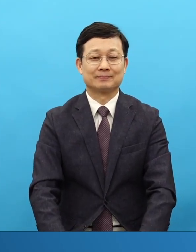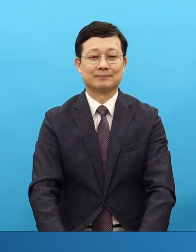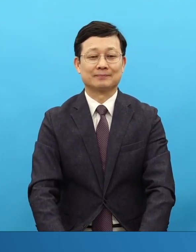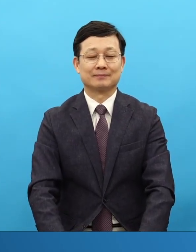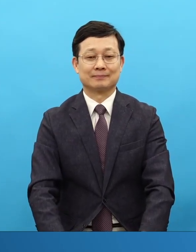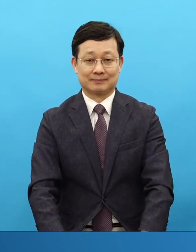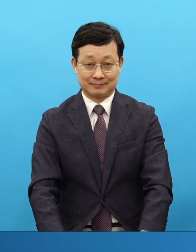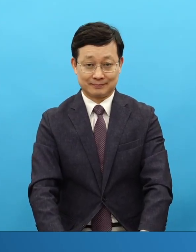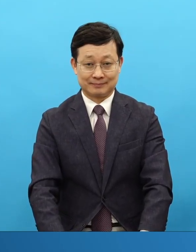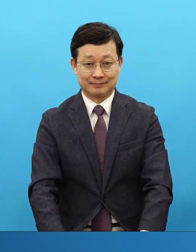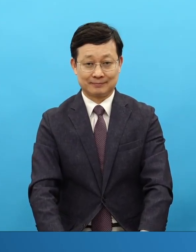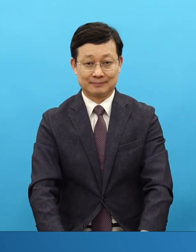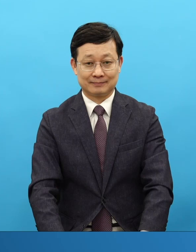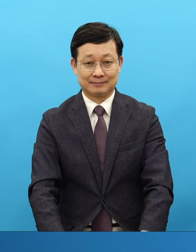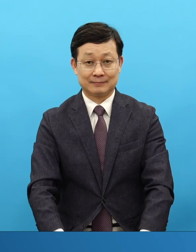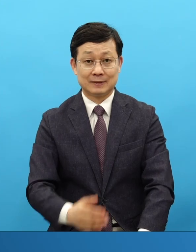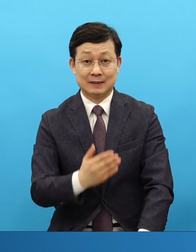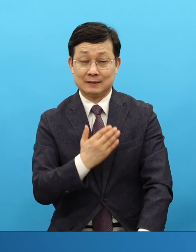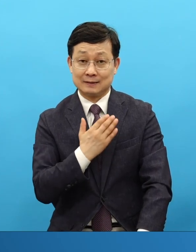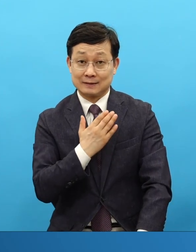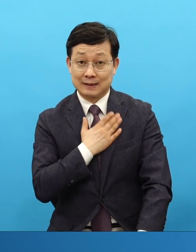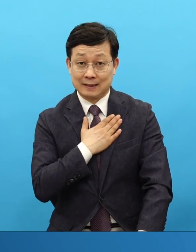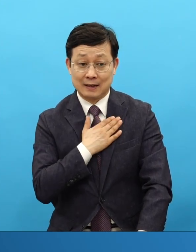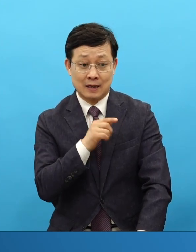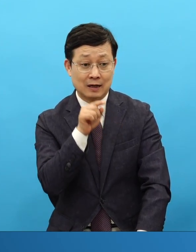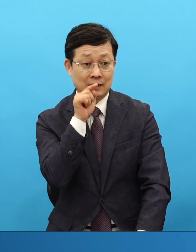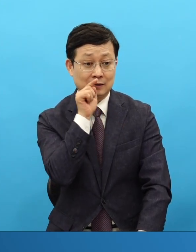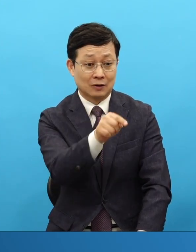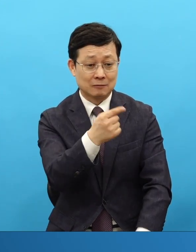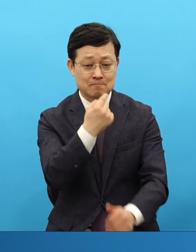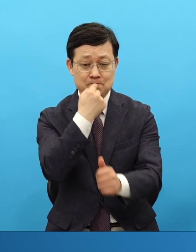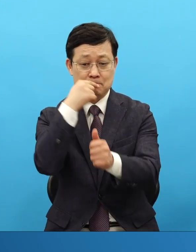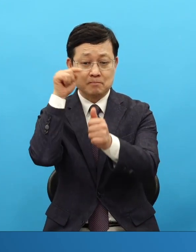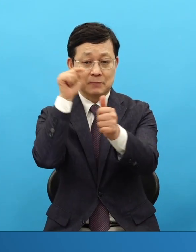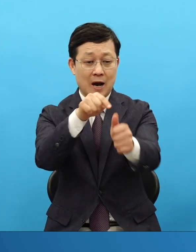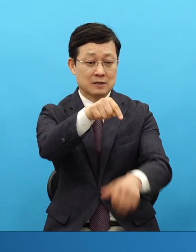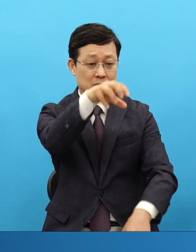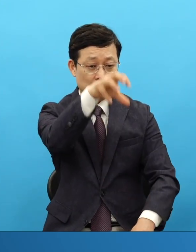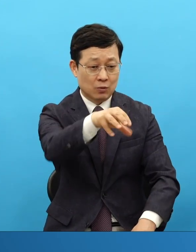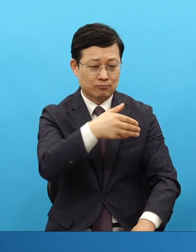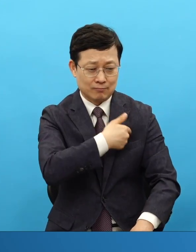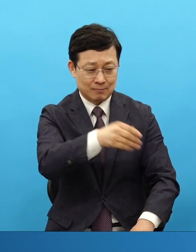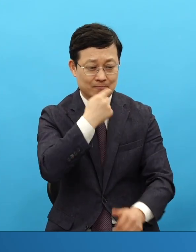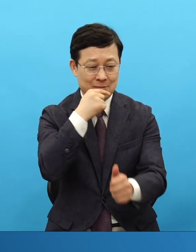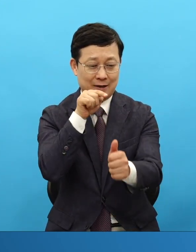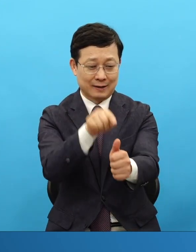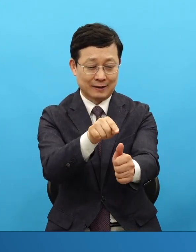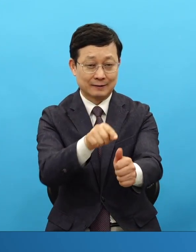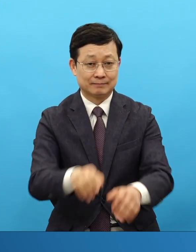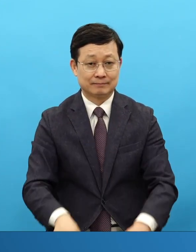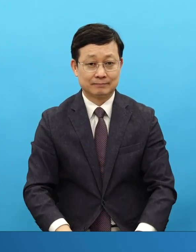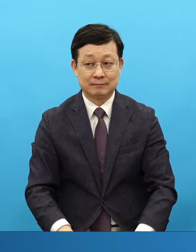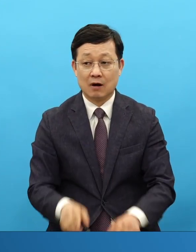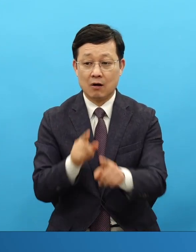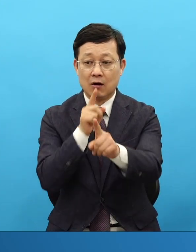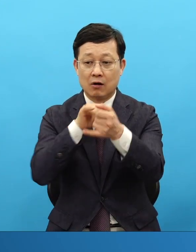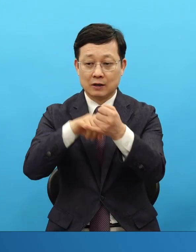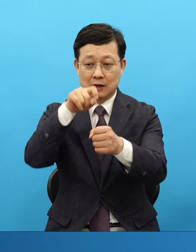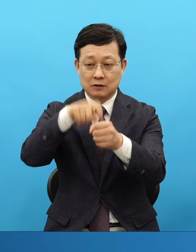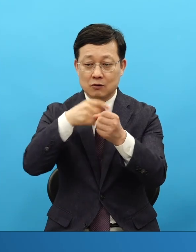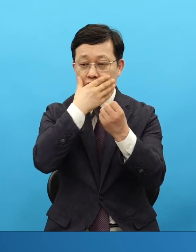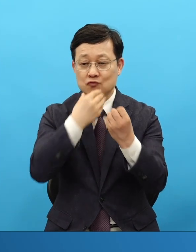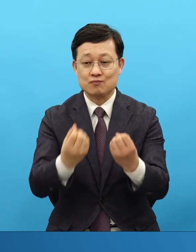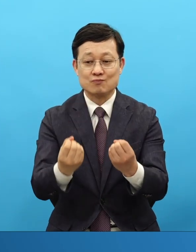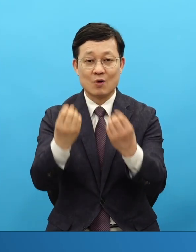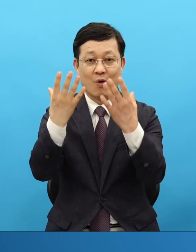내가 네게 지시할 땅으로 가라 그랬습니다. Go to the land I will show you. 이제 언약적인 축복이 나오죠. It is